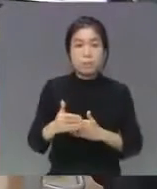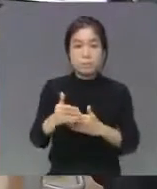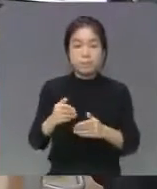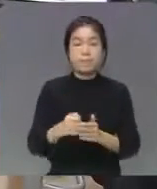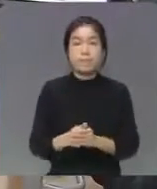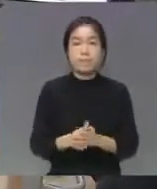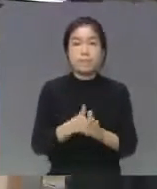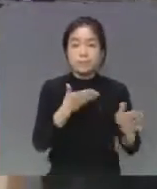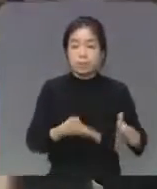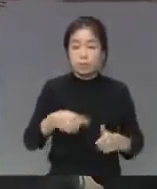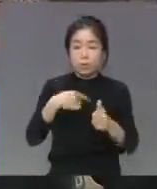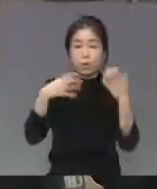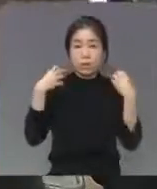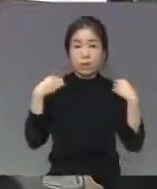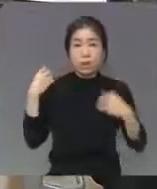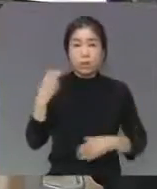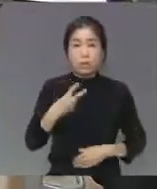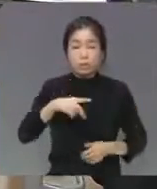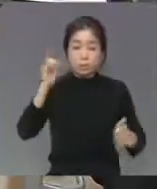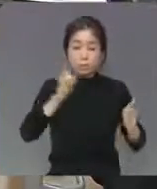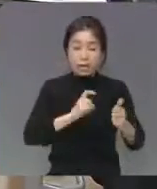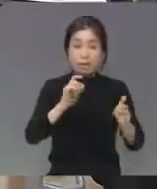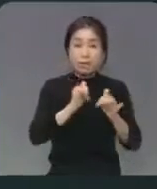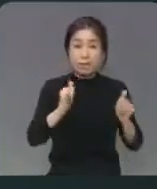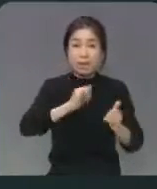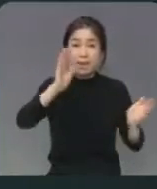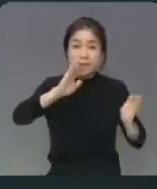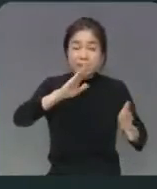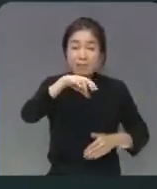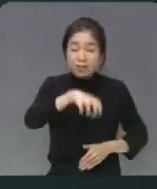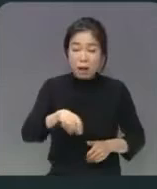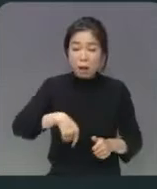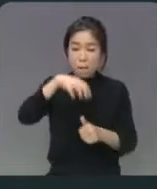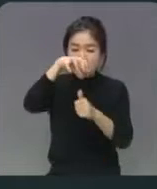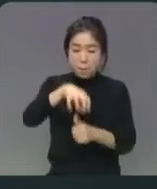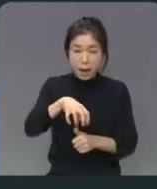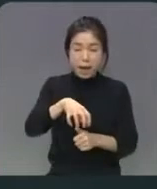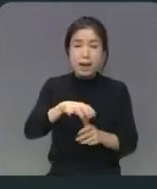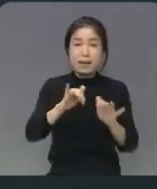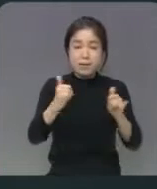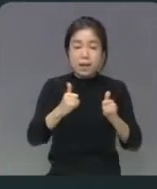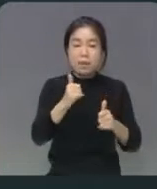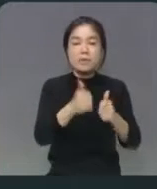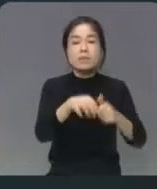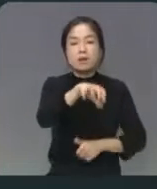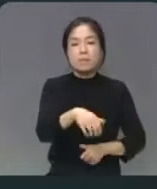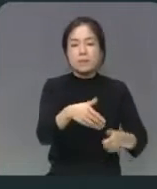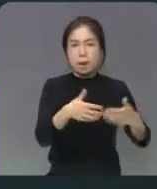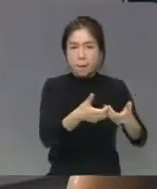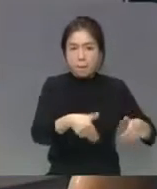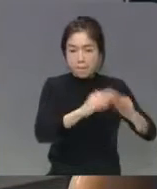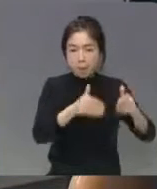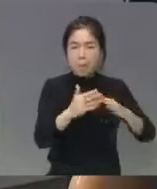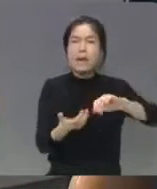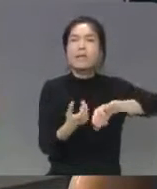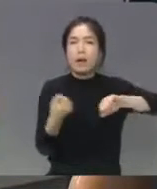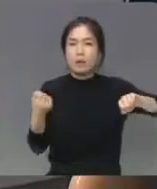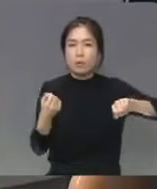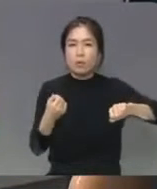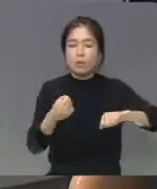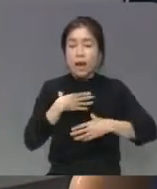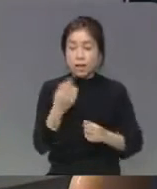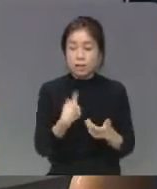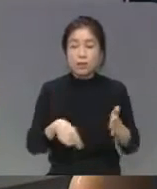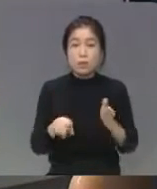시 도교육청은 이와 함께 확진된 수험생과 경유 수험생을 위한 시험장을 따로 설치하고 수험생 안전을 위해서